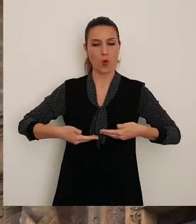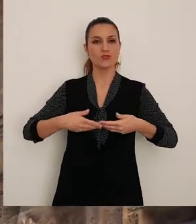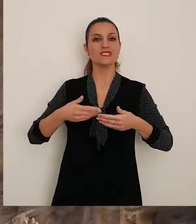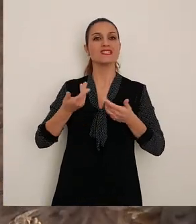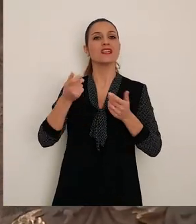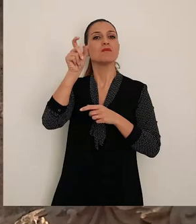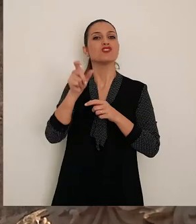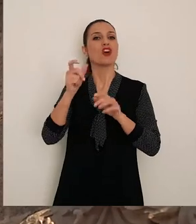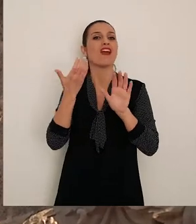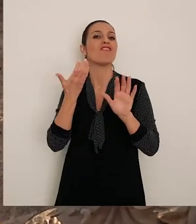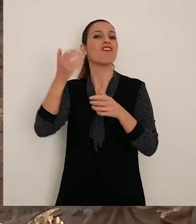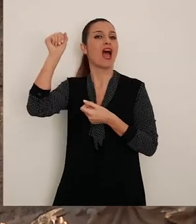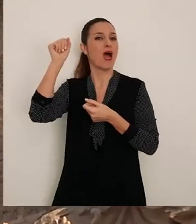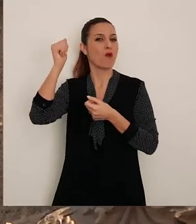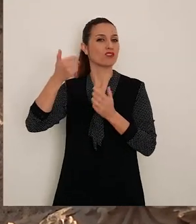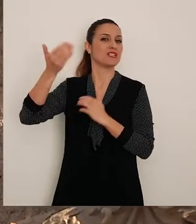del passato.